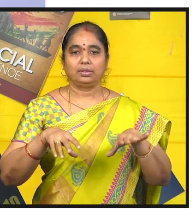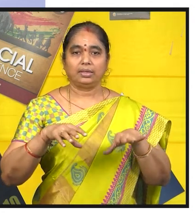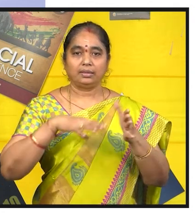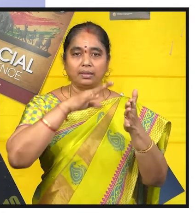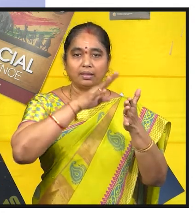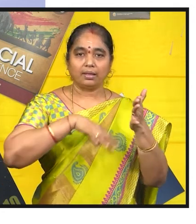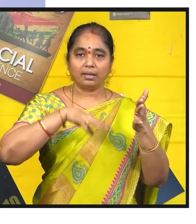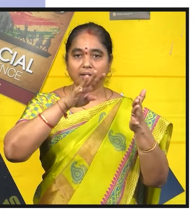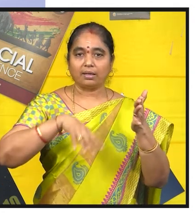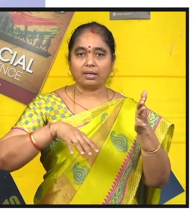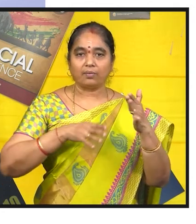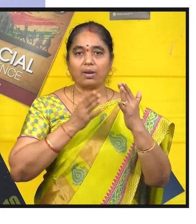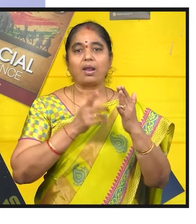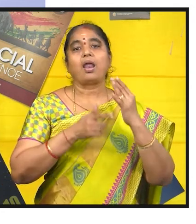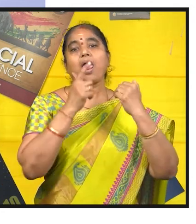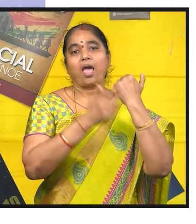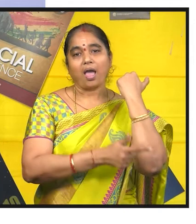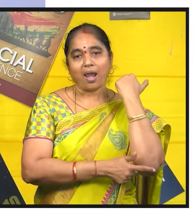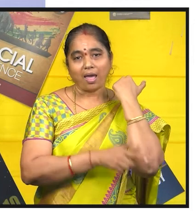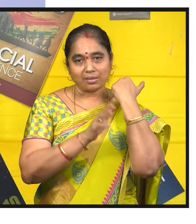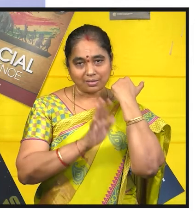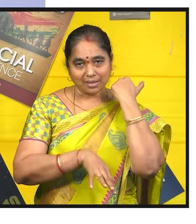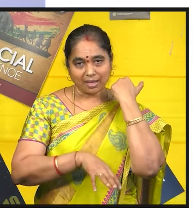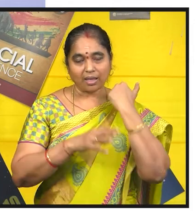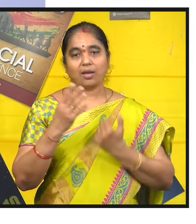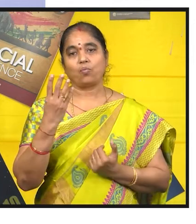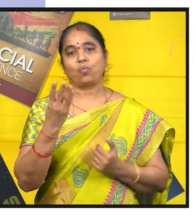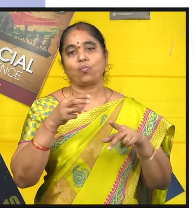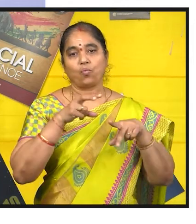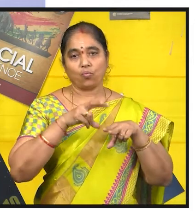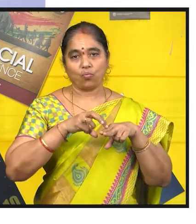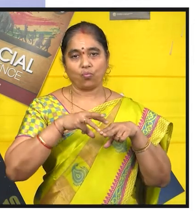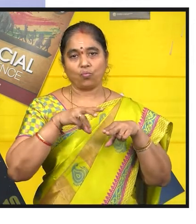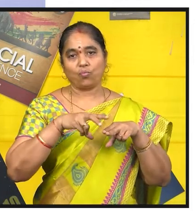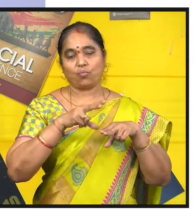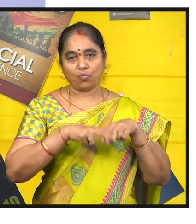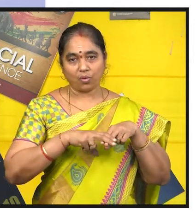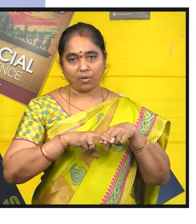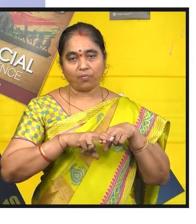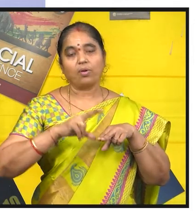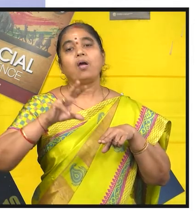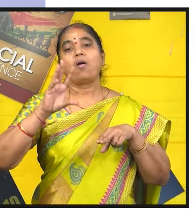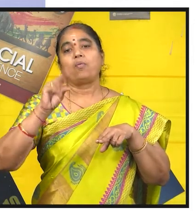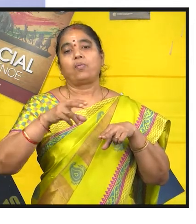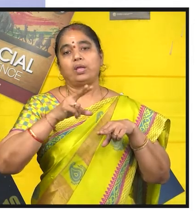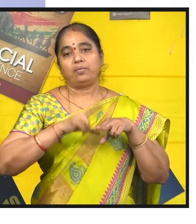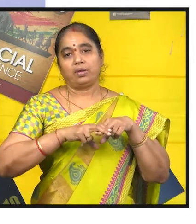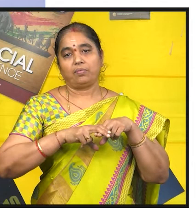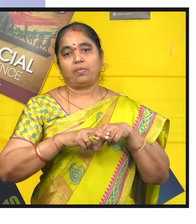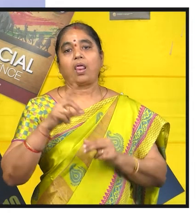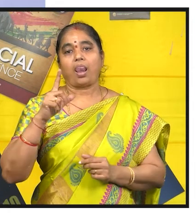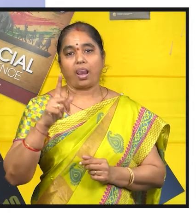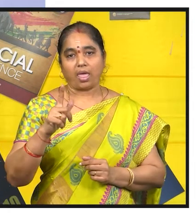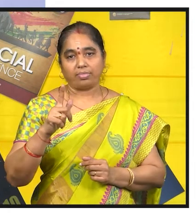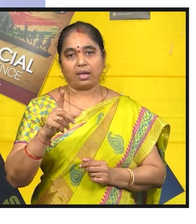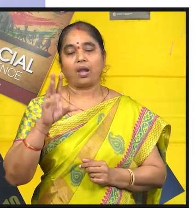தனிம வரிசை அட்டவணையினுடைய அடிப்பகுதியில் வைத்திருக்கிறாங்க. ஒன்று 4F தனிமம் என்று அழைக்கிறோம், இன்னொன்று 5F. 4F